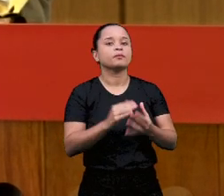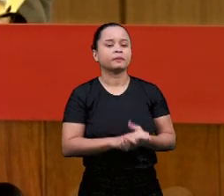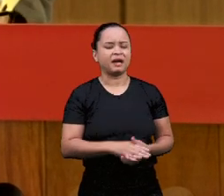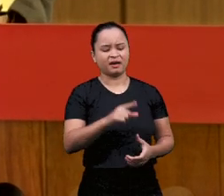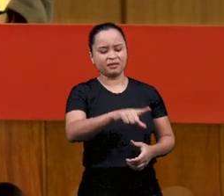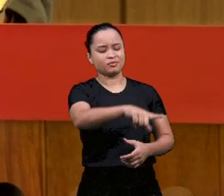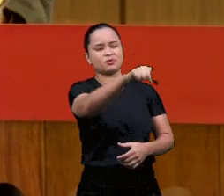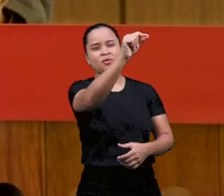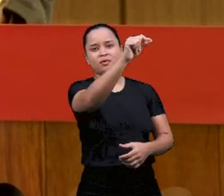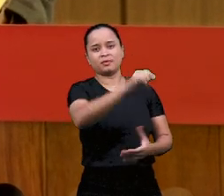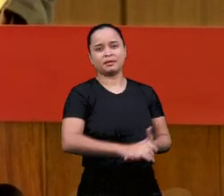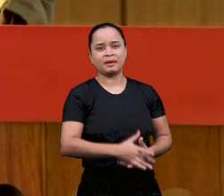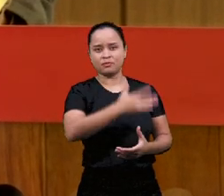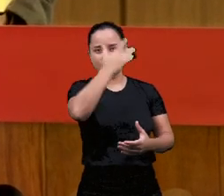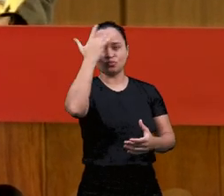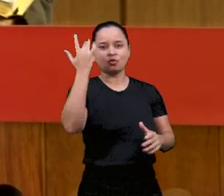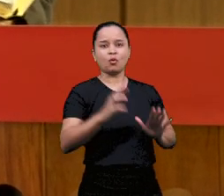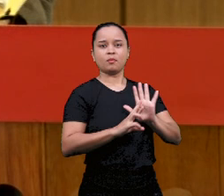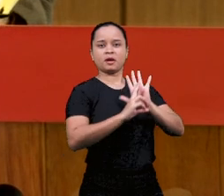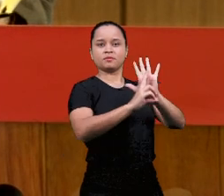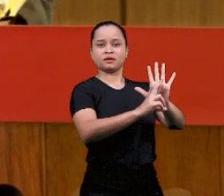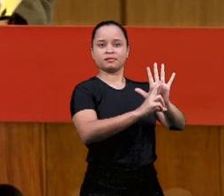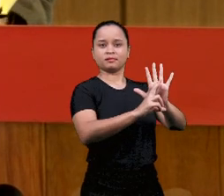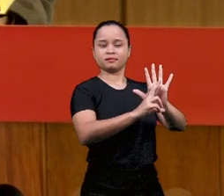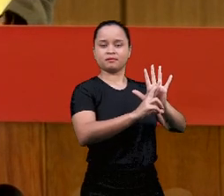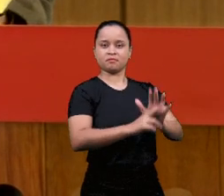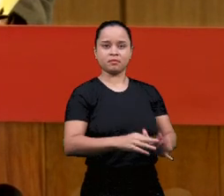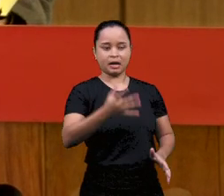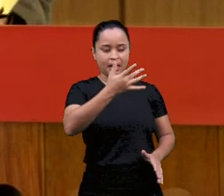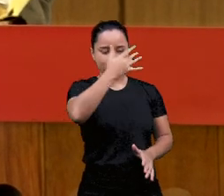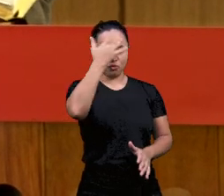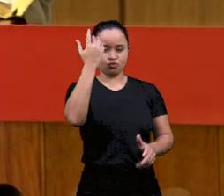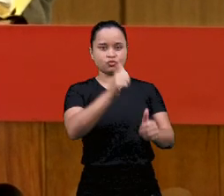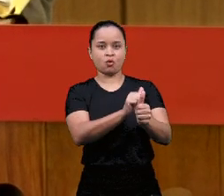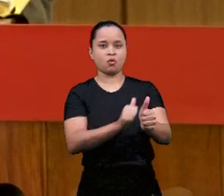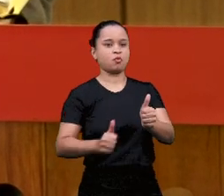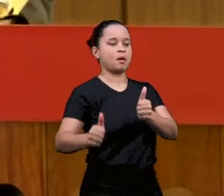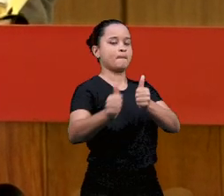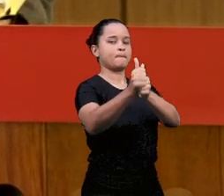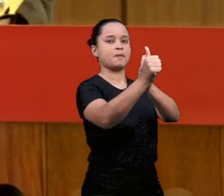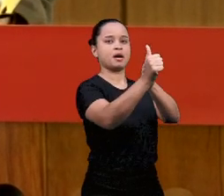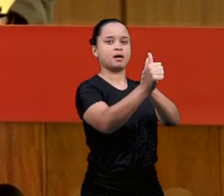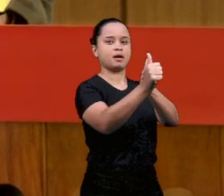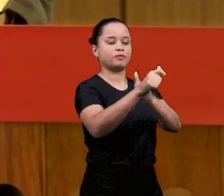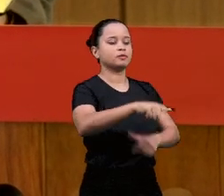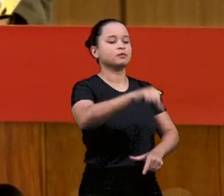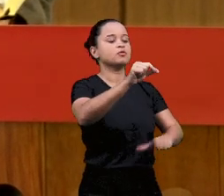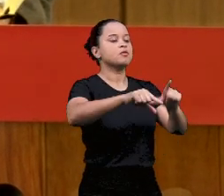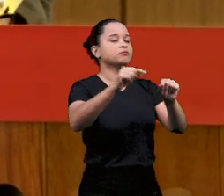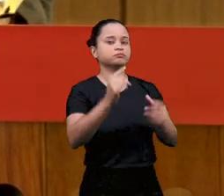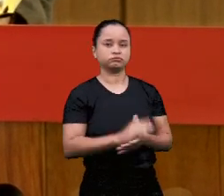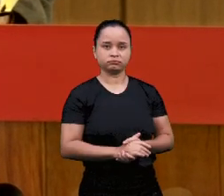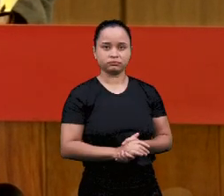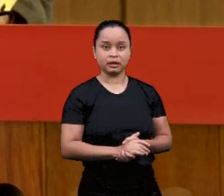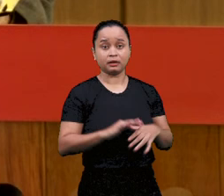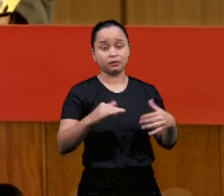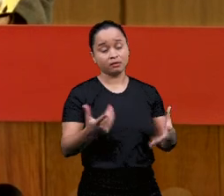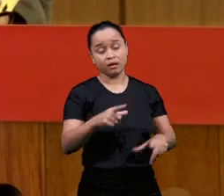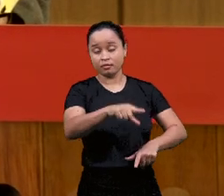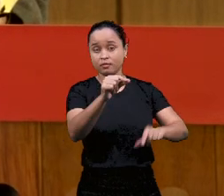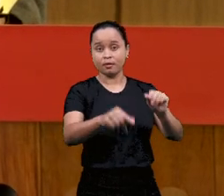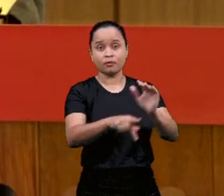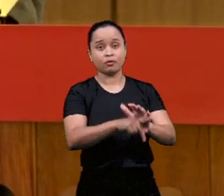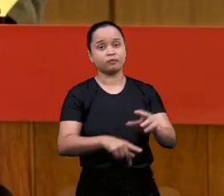leader qu'il veut. Chacun choisit l'homme qui est le meilleur placé devant. Mais ce choix de Saül a été